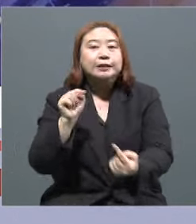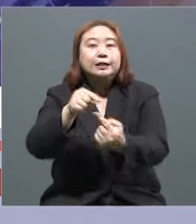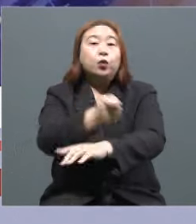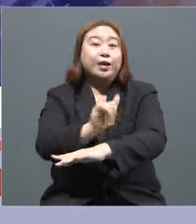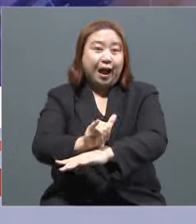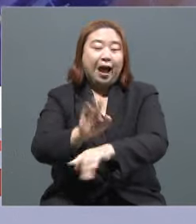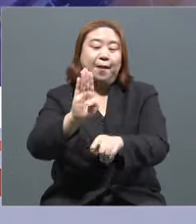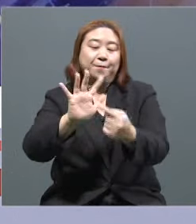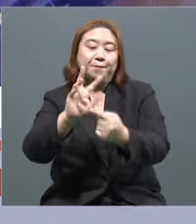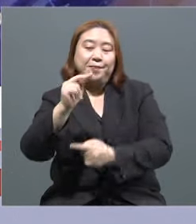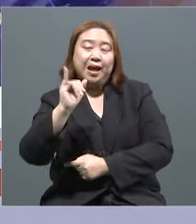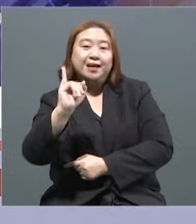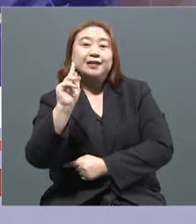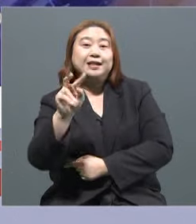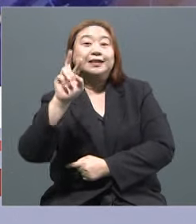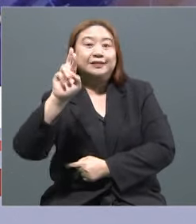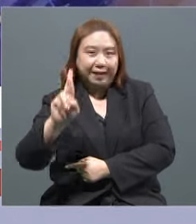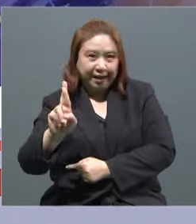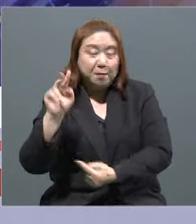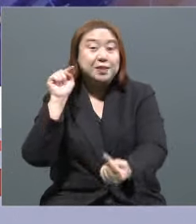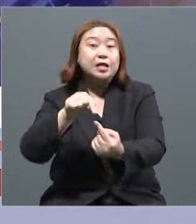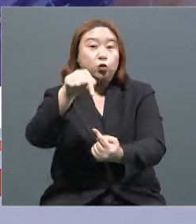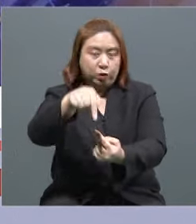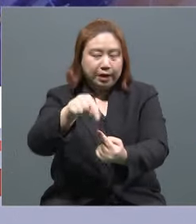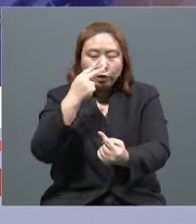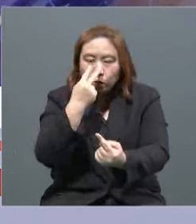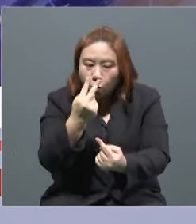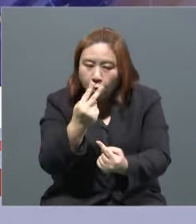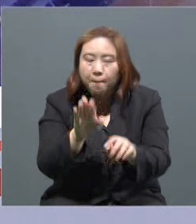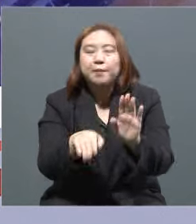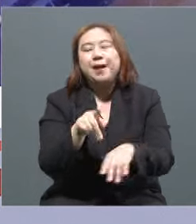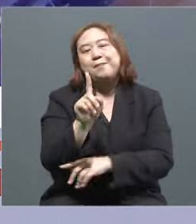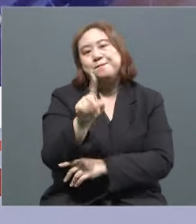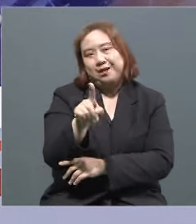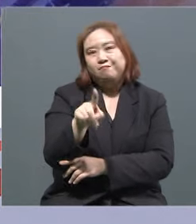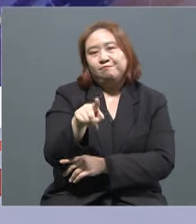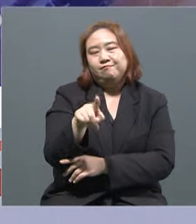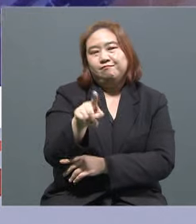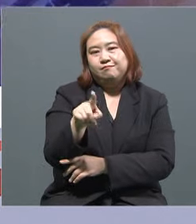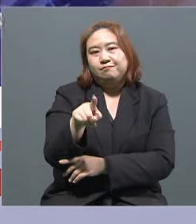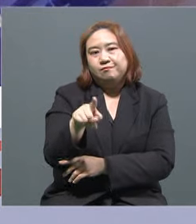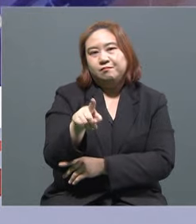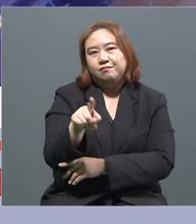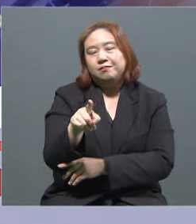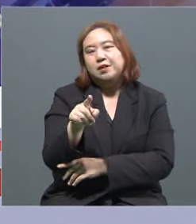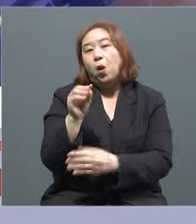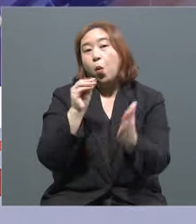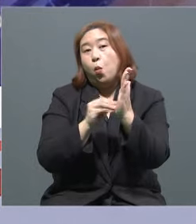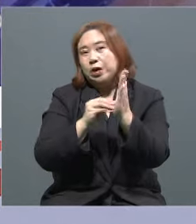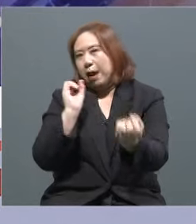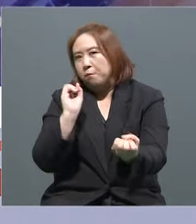ที่ท่านหมออธิบายไปเมื่อสักครู่นี้ปริมาณน้ำที่ไหลลงมาเนี่ยมันอยู่แค่ประมาณสักพันกว่าๆนะคะไม่ถึงกรุงเทพ